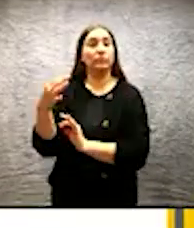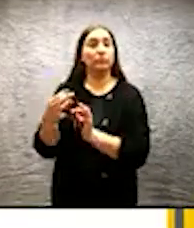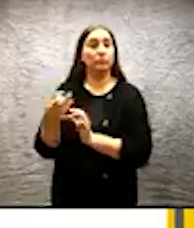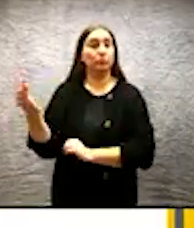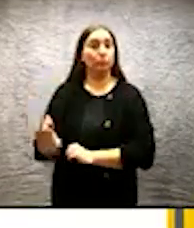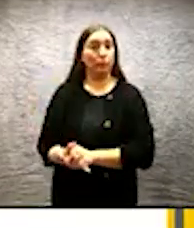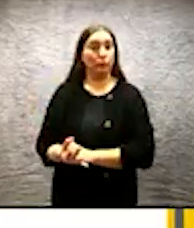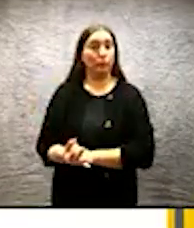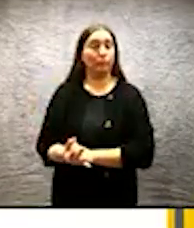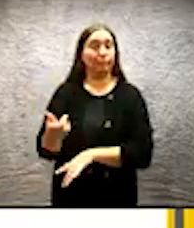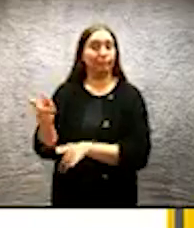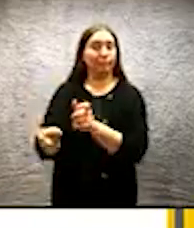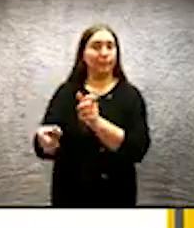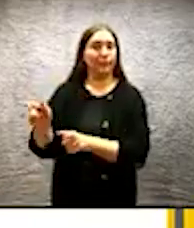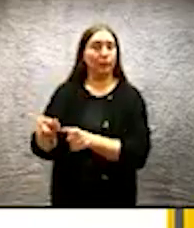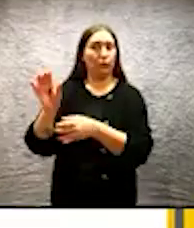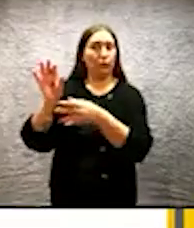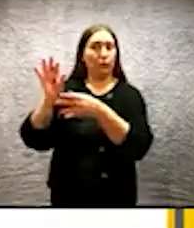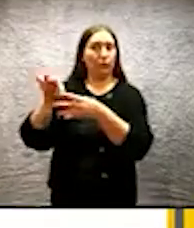10,10% des gens.